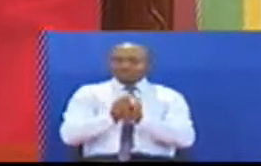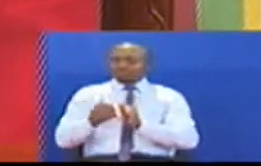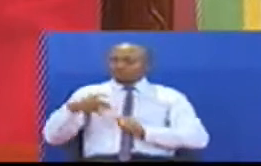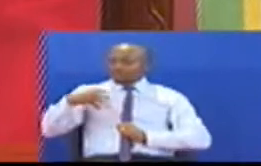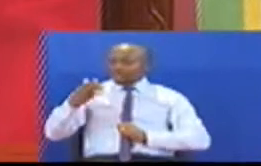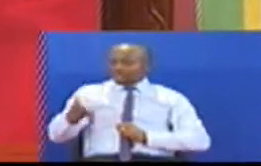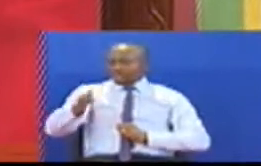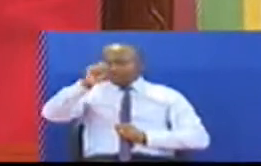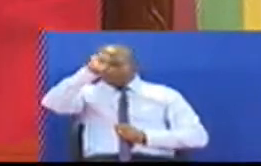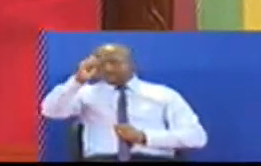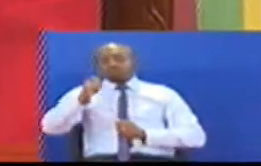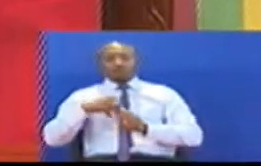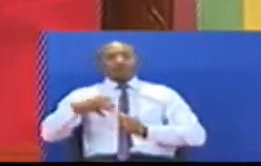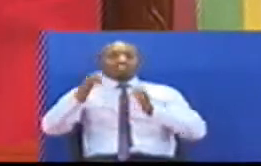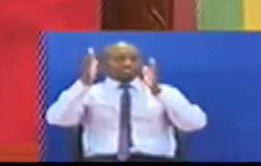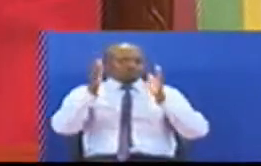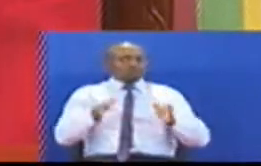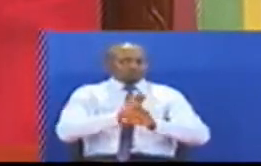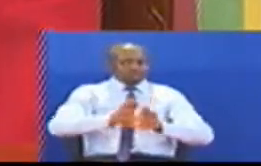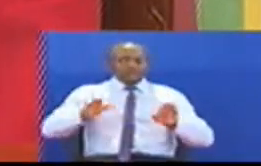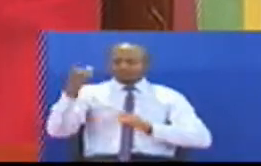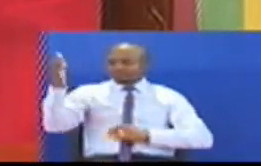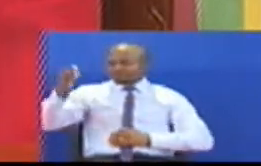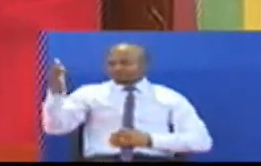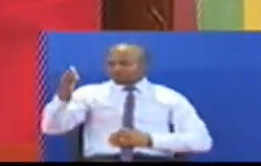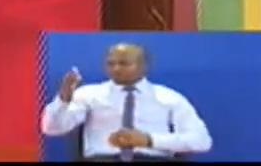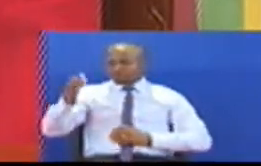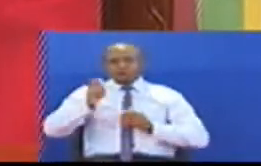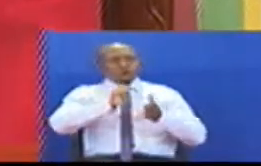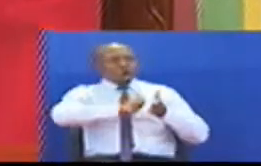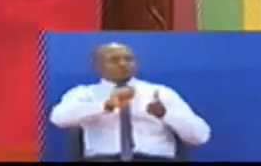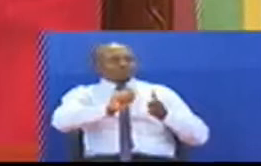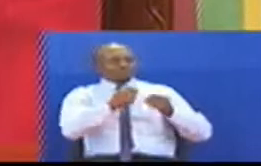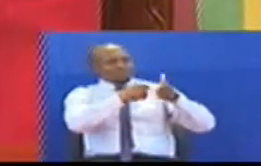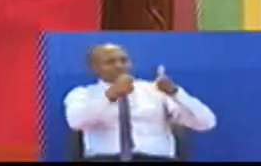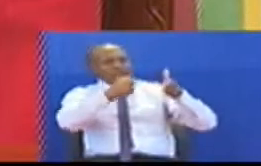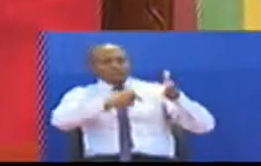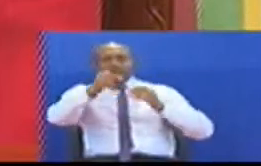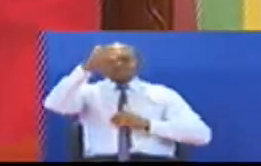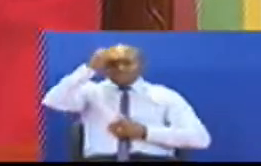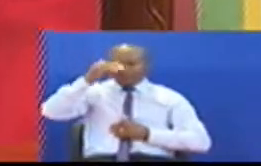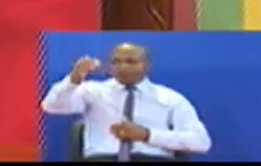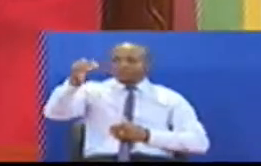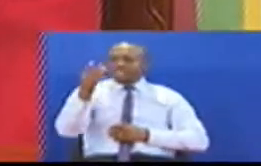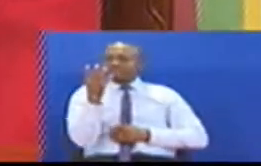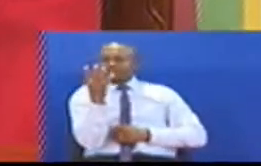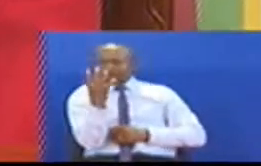Mheshimiwa Waziri Mkuu alilizungumza. Ofisi hii imetamka vipaumbele vinne. Moja ya